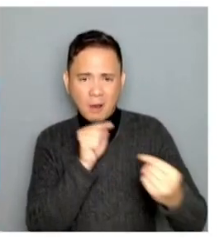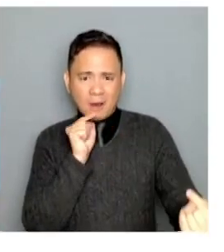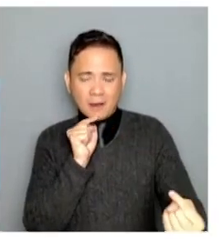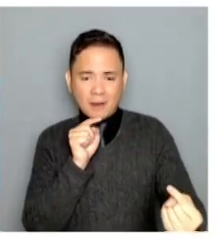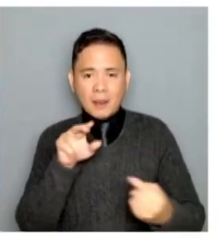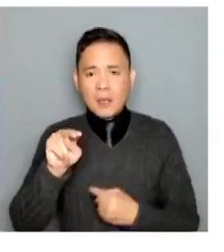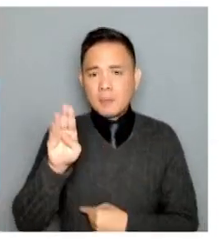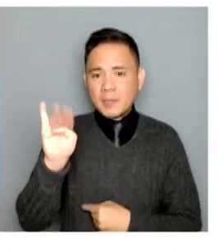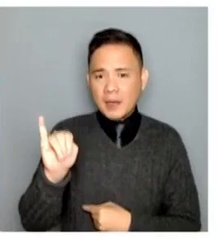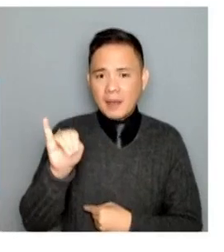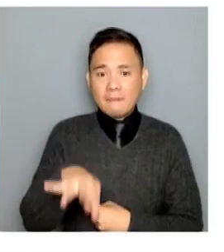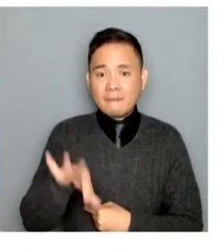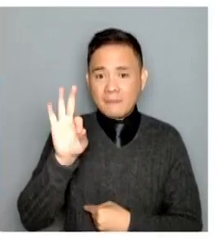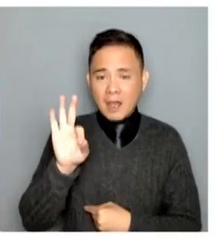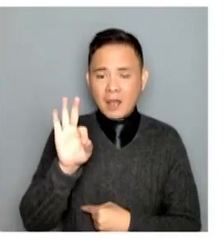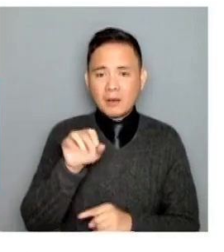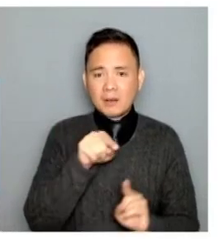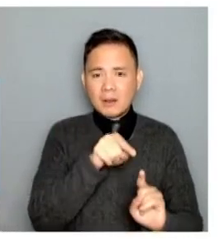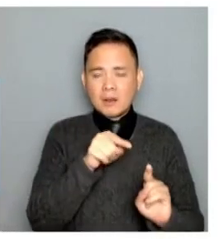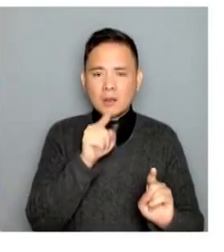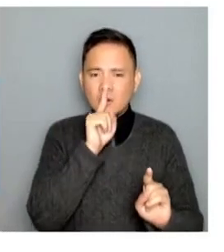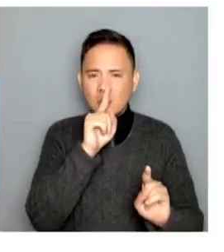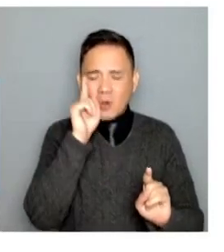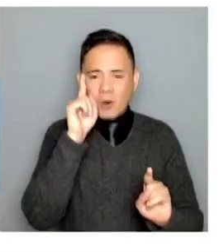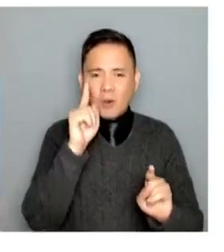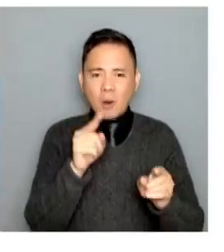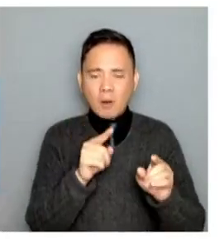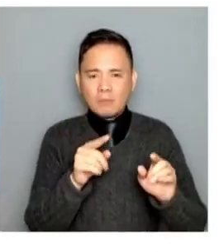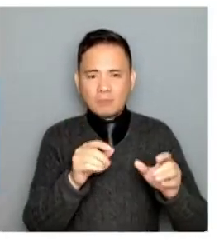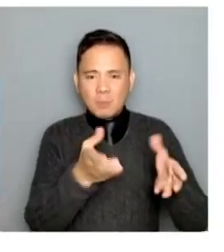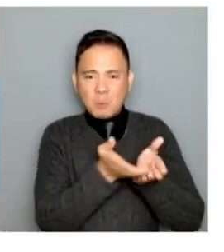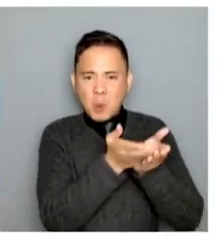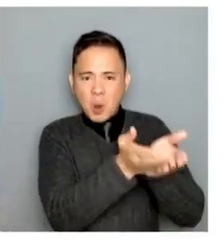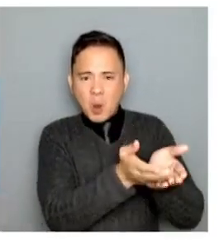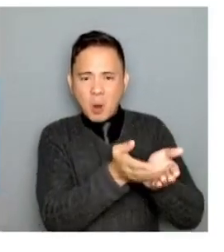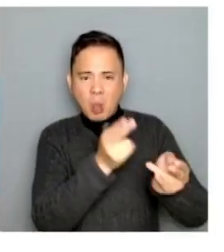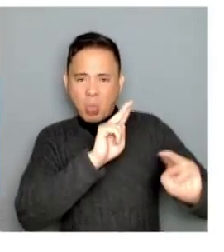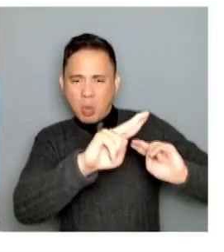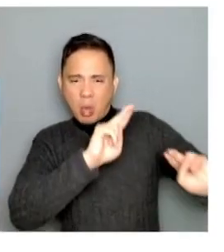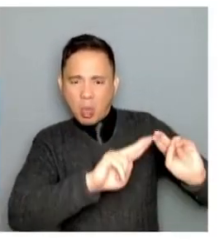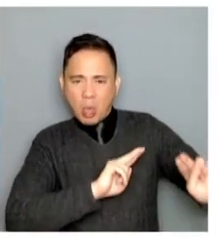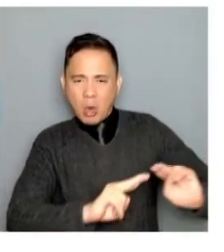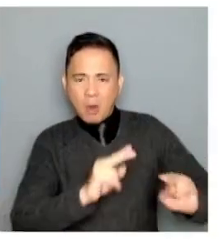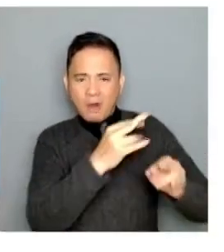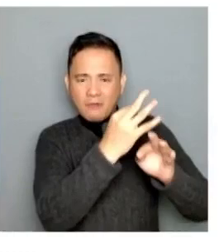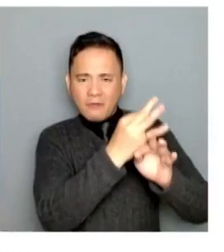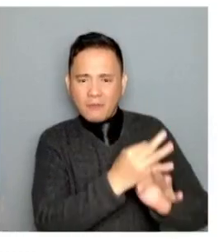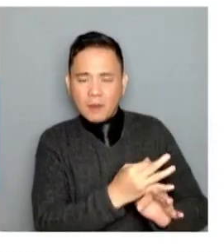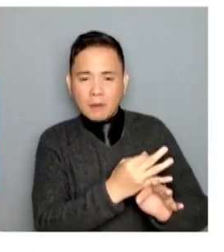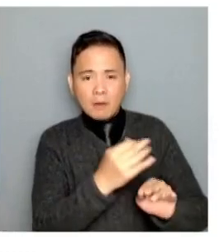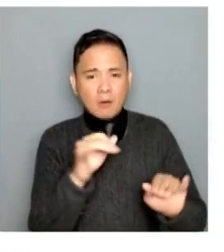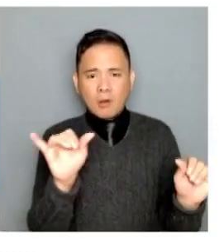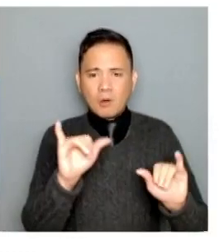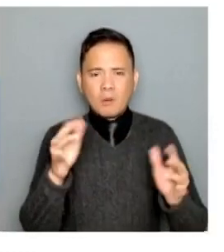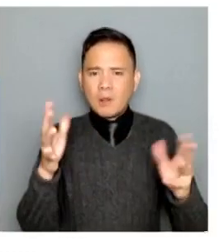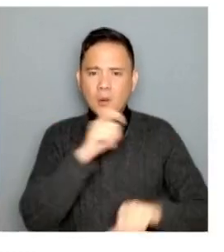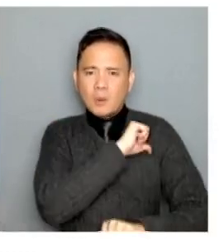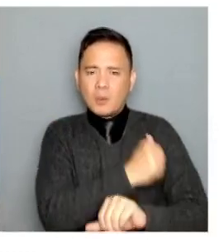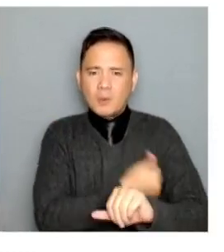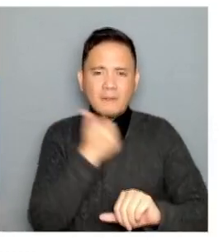mukhang pinagtagpi-tagpi, wasn't even authorized to haul fuel. Ano po ang masasabi niyo